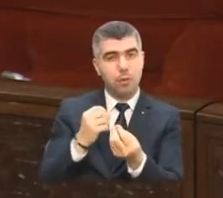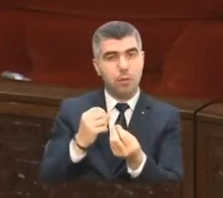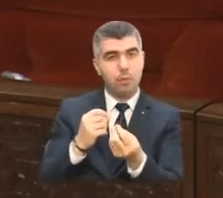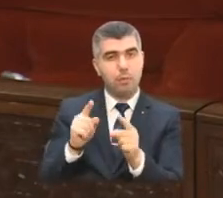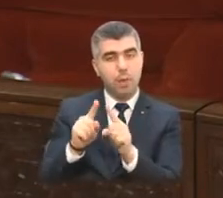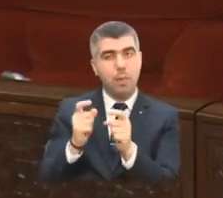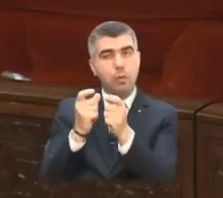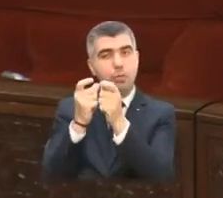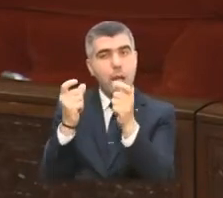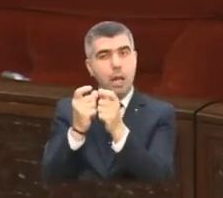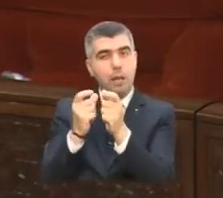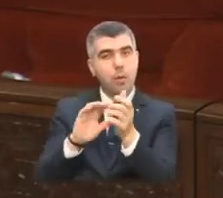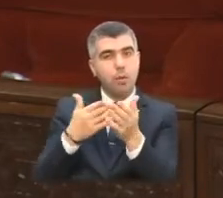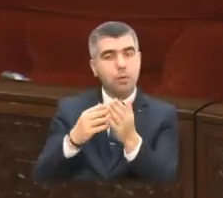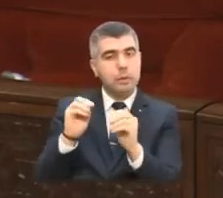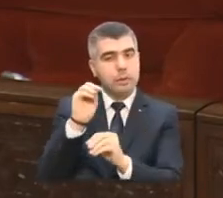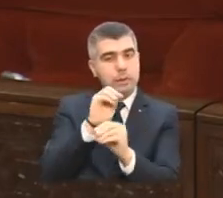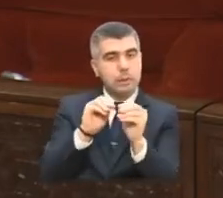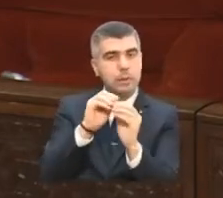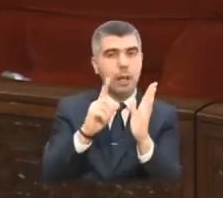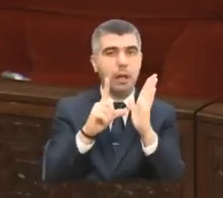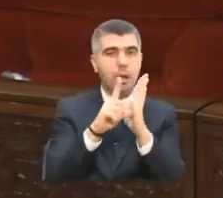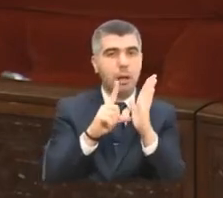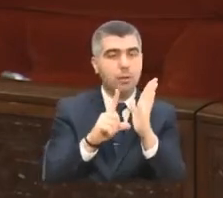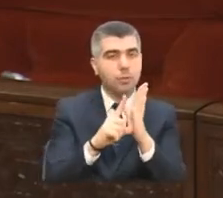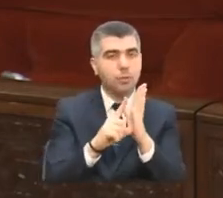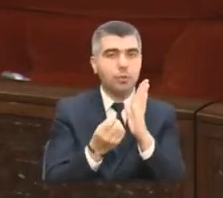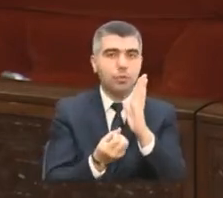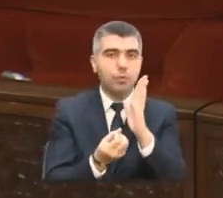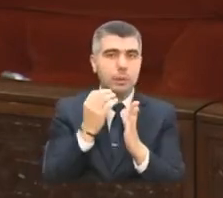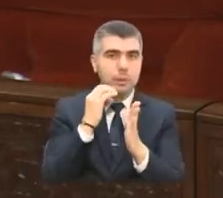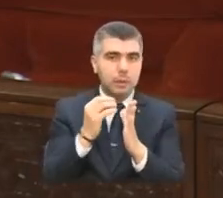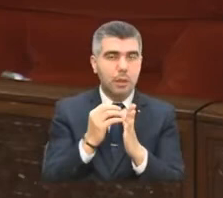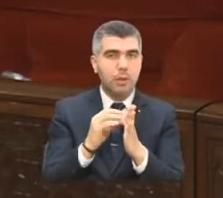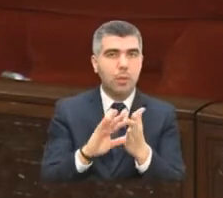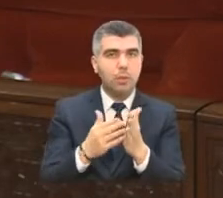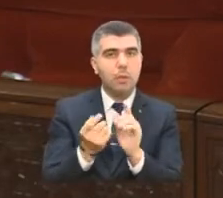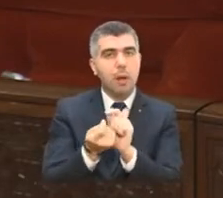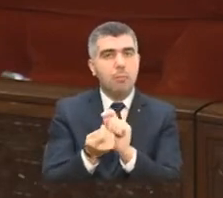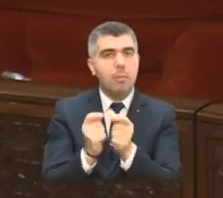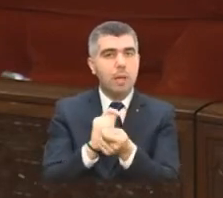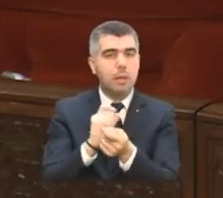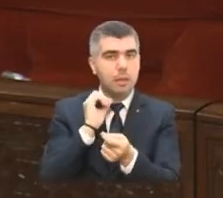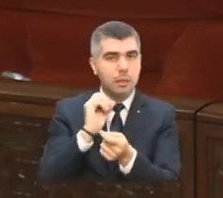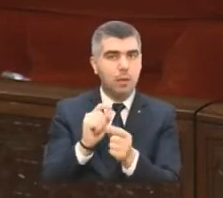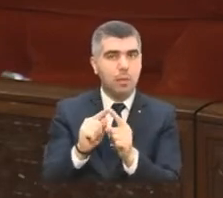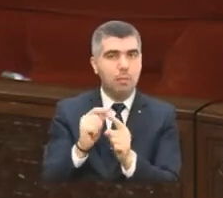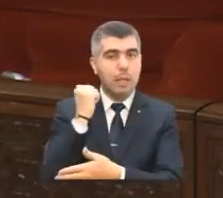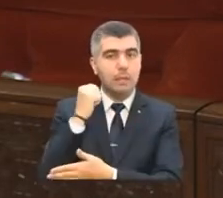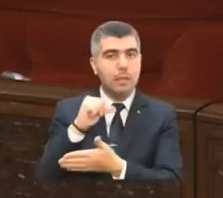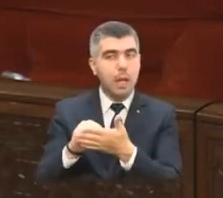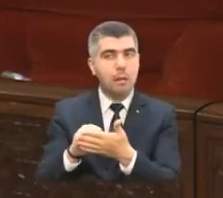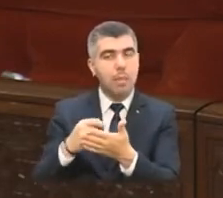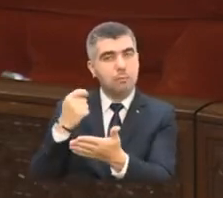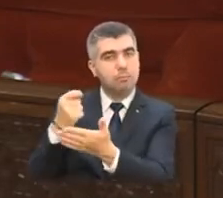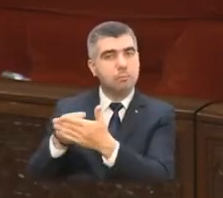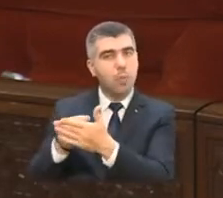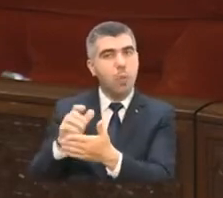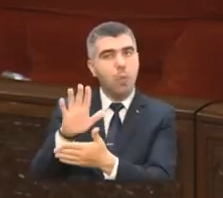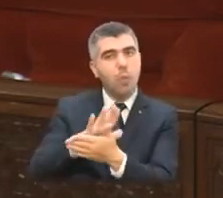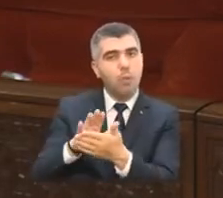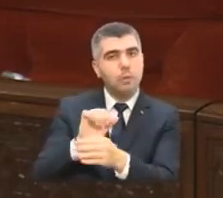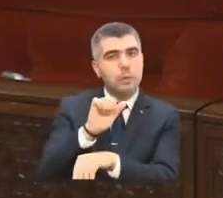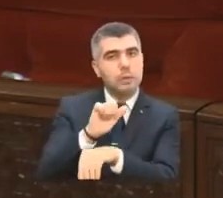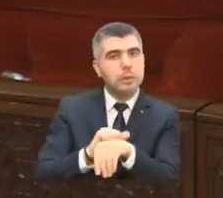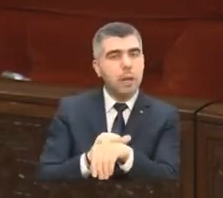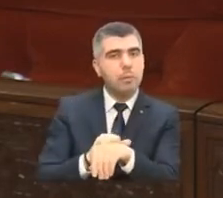أجل تأهيل الإطار التشريعي، الرفع من المهنية، الحد من نسبة القطاع غير المهيكل، تشجيع الاستثمار، وكذلك النهوض بالأوضاع الاجتماعية